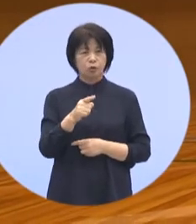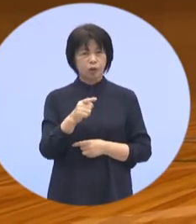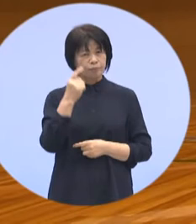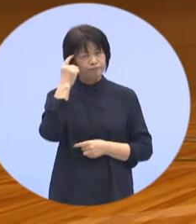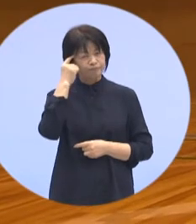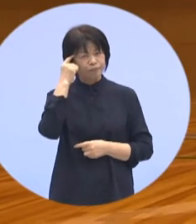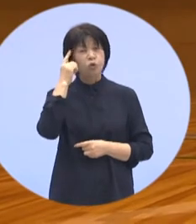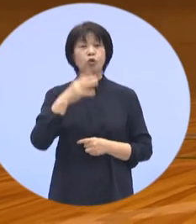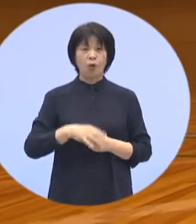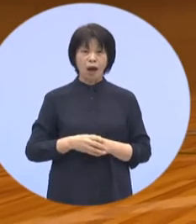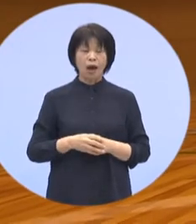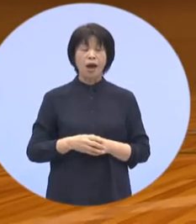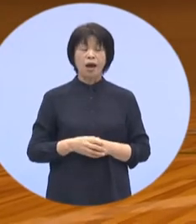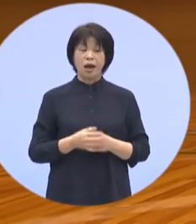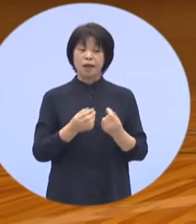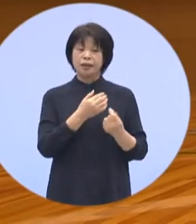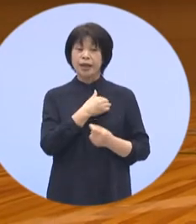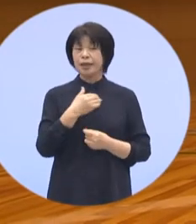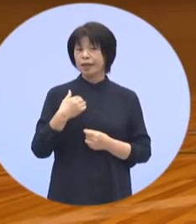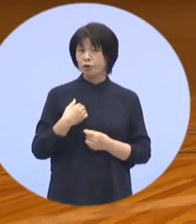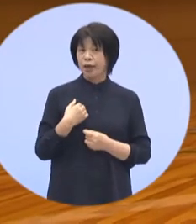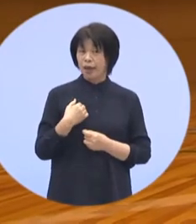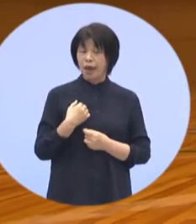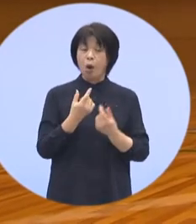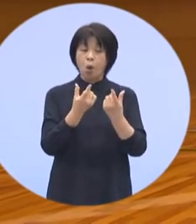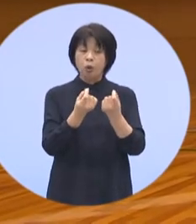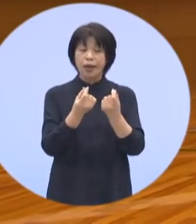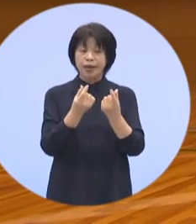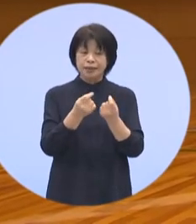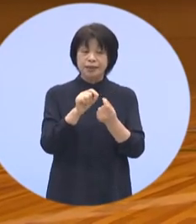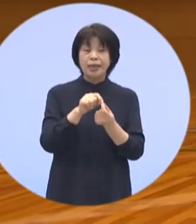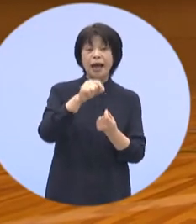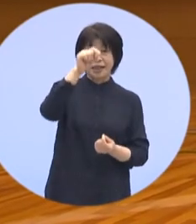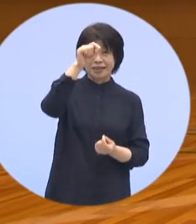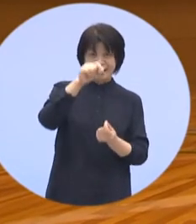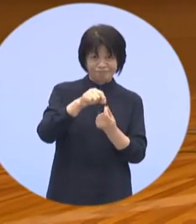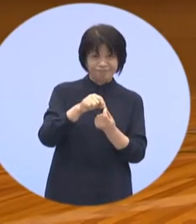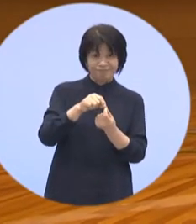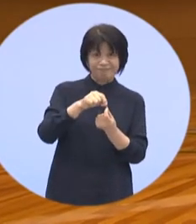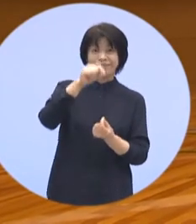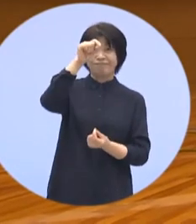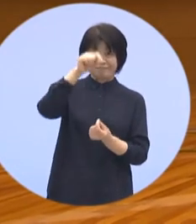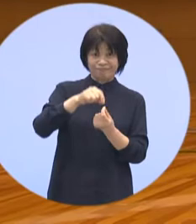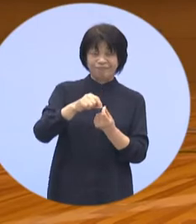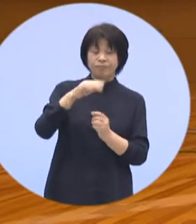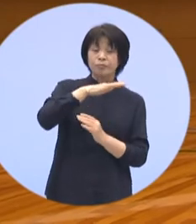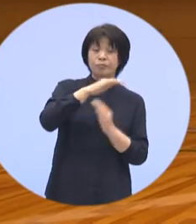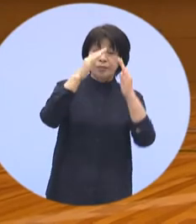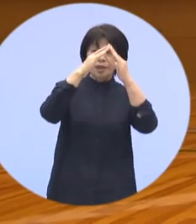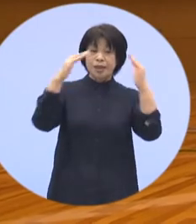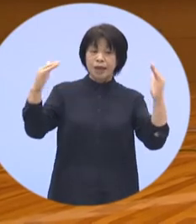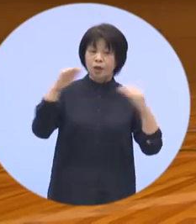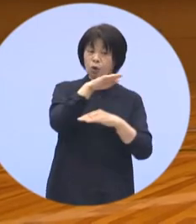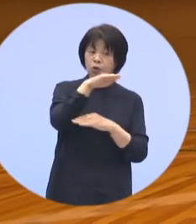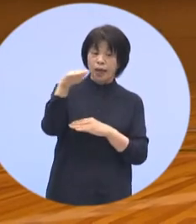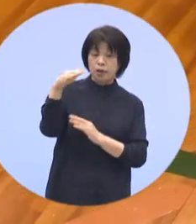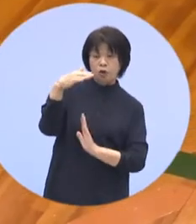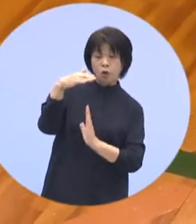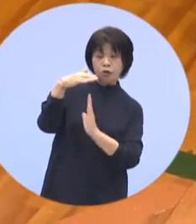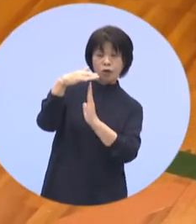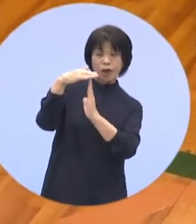はできるだけ同じ高さを意識してやることです。で例えば天井があると思うんですけど、届く人はもう天